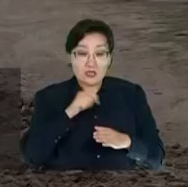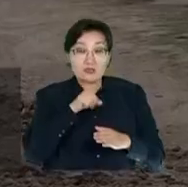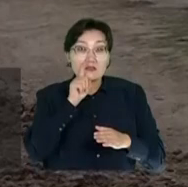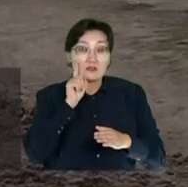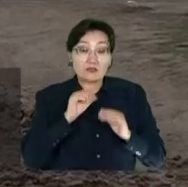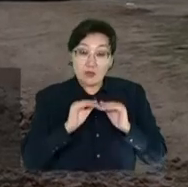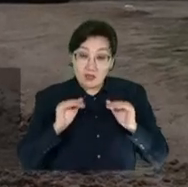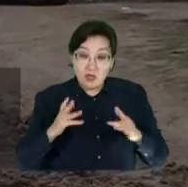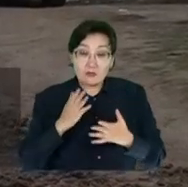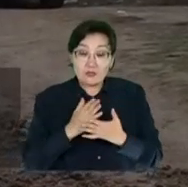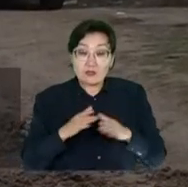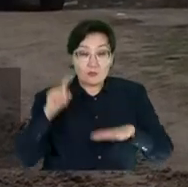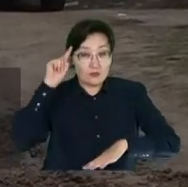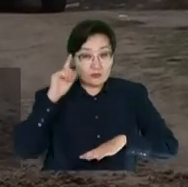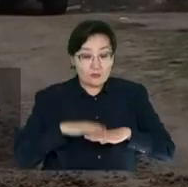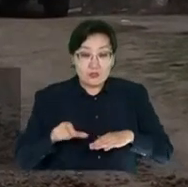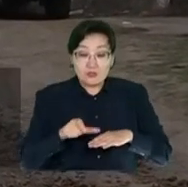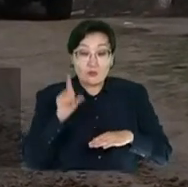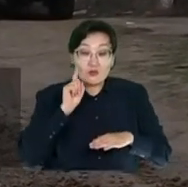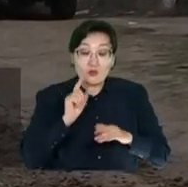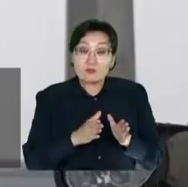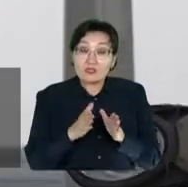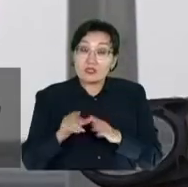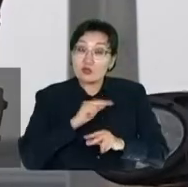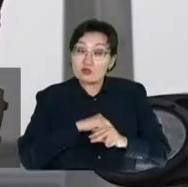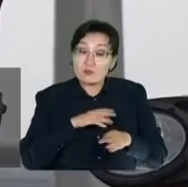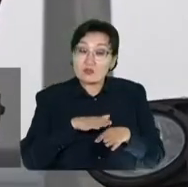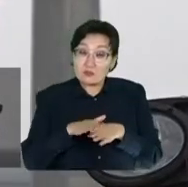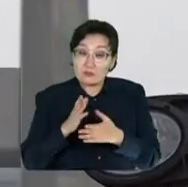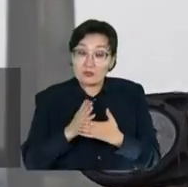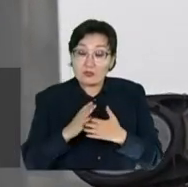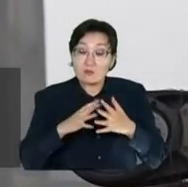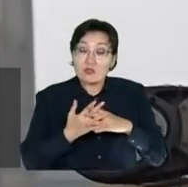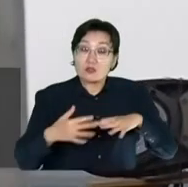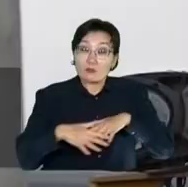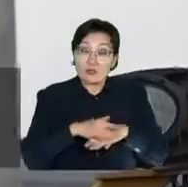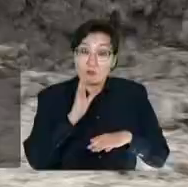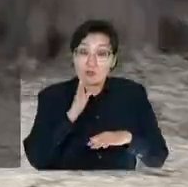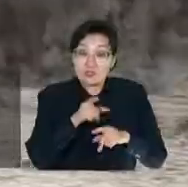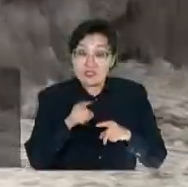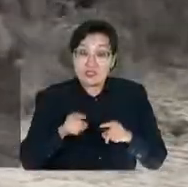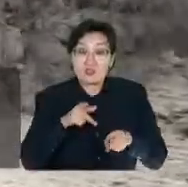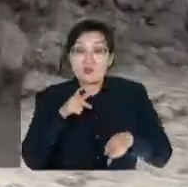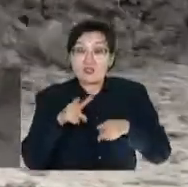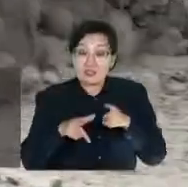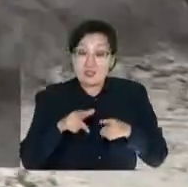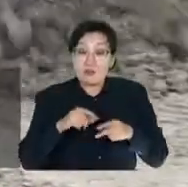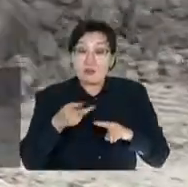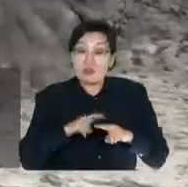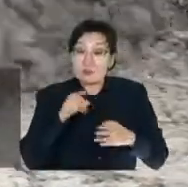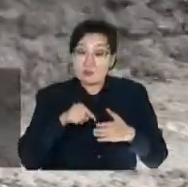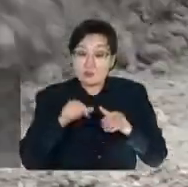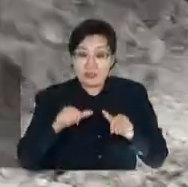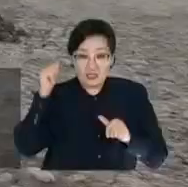бар. Әзірге жергілікті әкімдік жолды уақытша ретке келтіру жұмыстарын жасап жатыр. Ауыл халқының 5 жылдан бергі жыр болған бұл мәселесі биыл